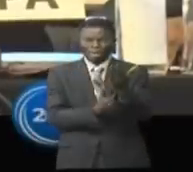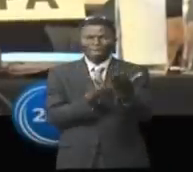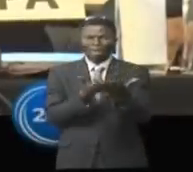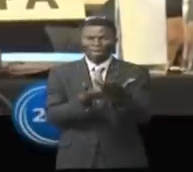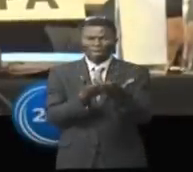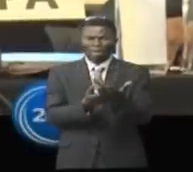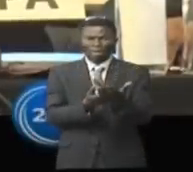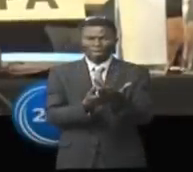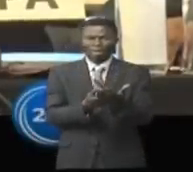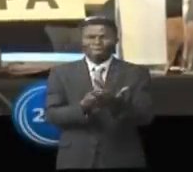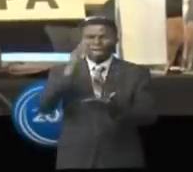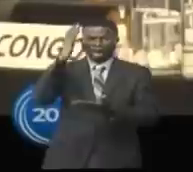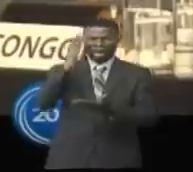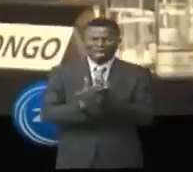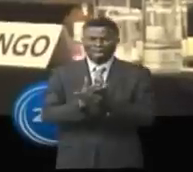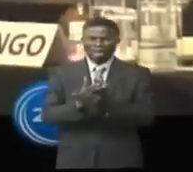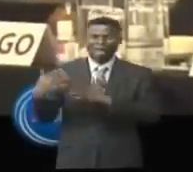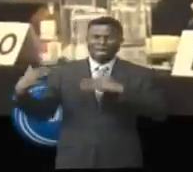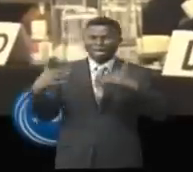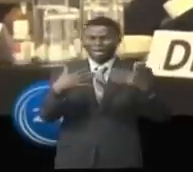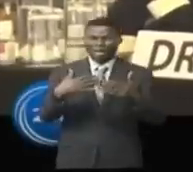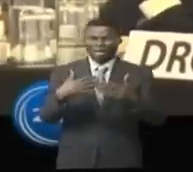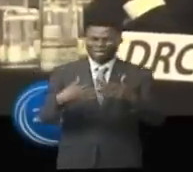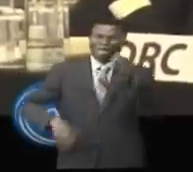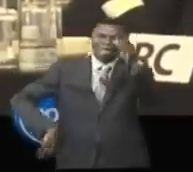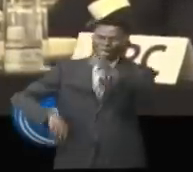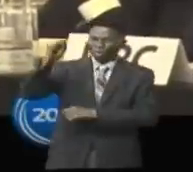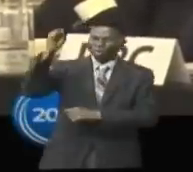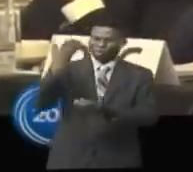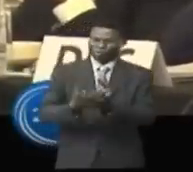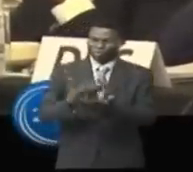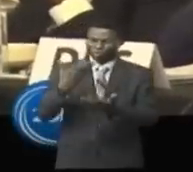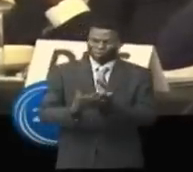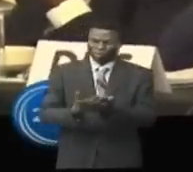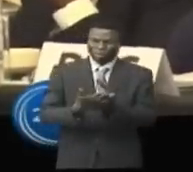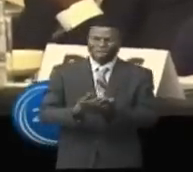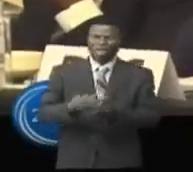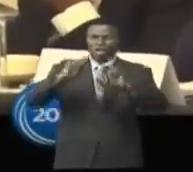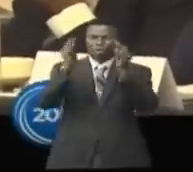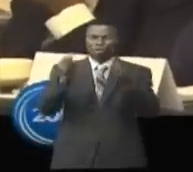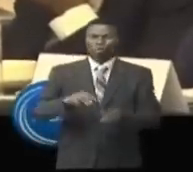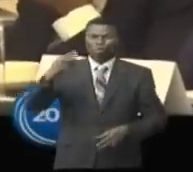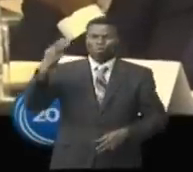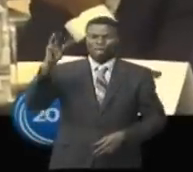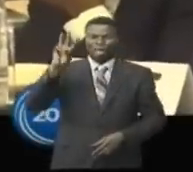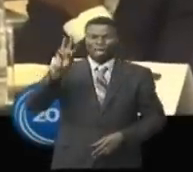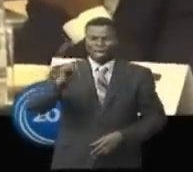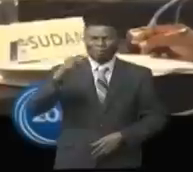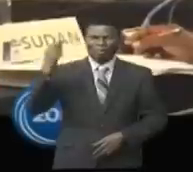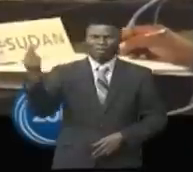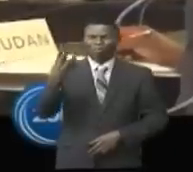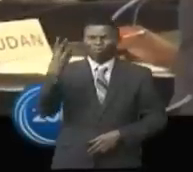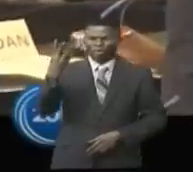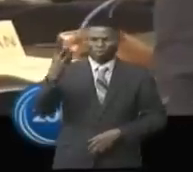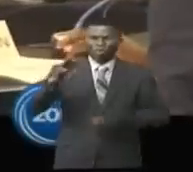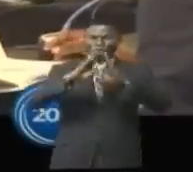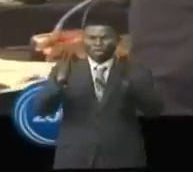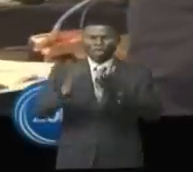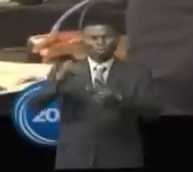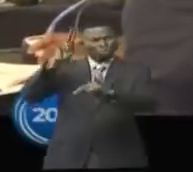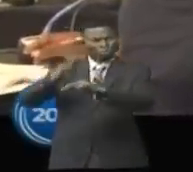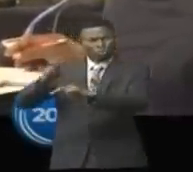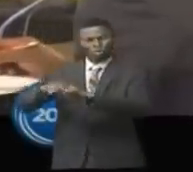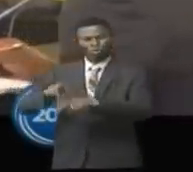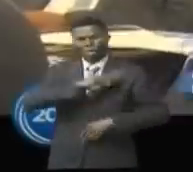la cessation des hostilités et le retrait immédiat et sans condition du M23 de toutes ses positions en RDC a